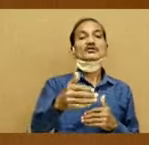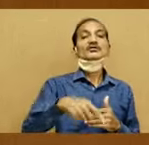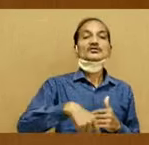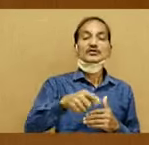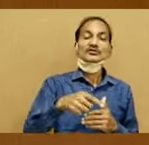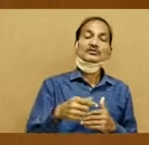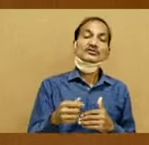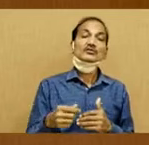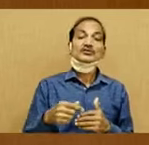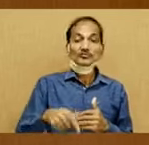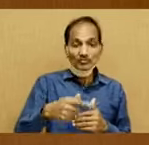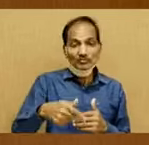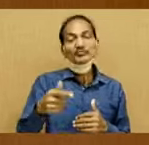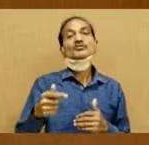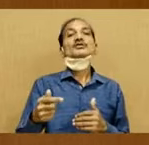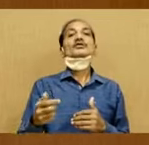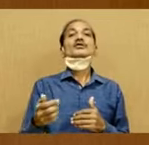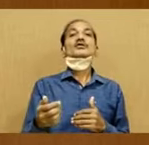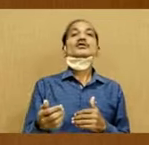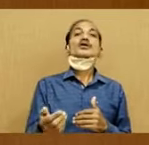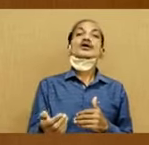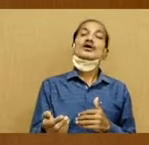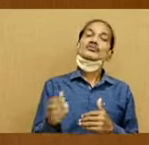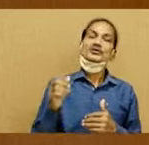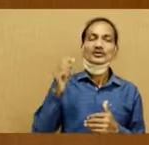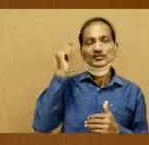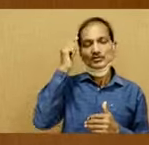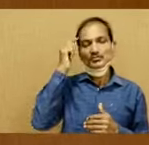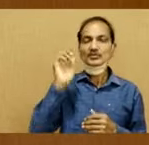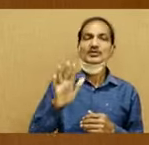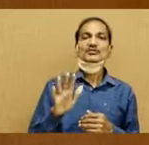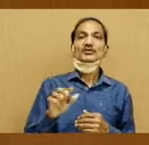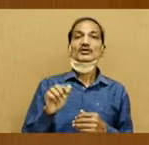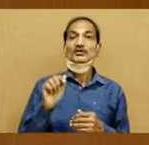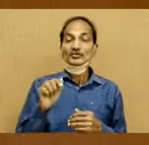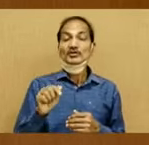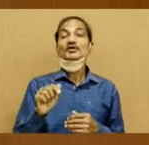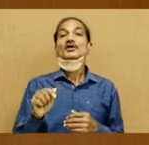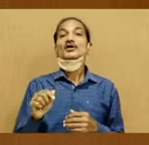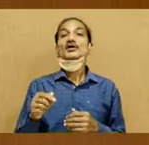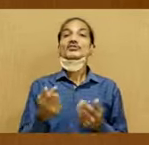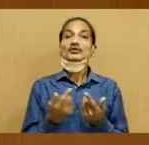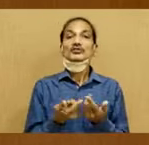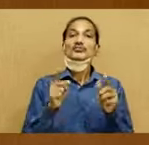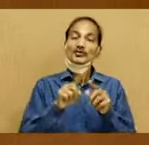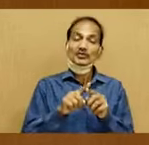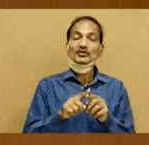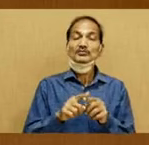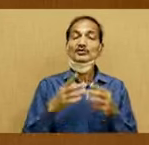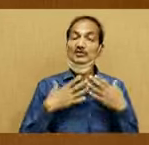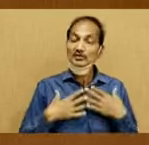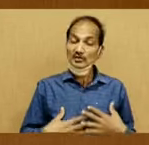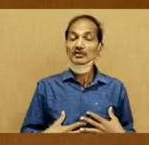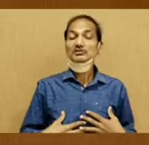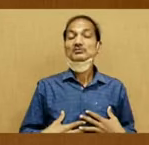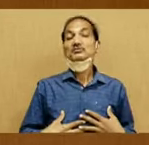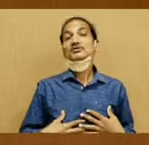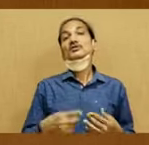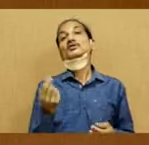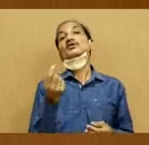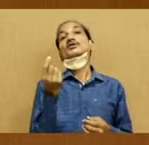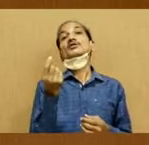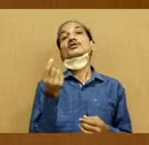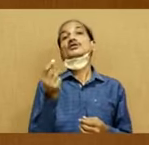ସହିତ ଆମର ପରିବାରମାନଙ୍କର ସ୍ୱାସ୍ଥ୍ୟ ପାଇଁ ବହୁତ ଆବଶ୍ୟକ। ଆଉ ଗୋଟେ ଉଦାହରଣ ଦେଉଛି,